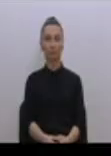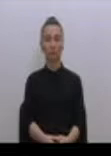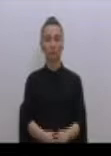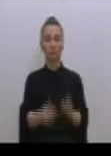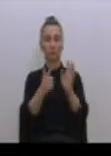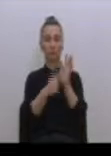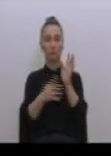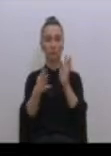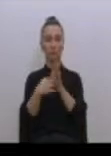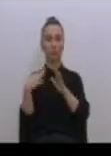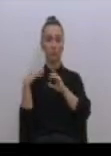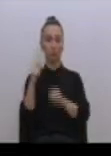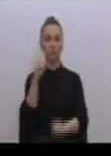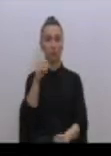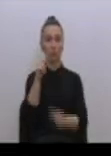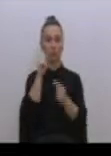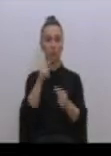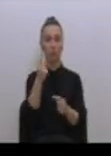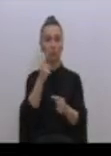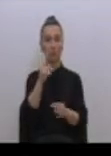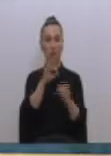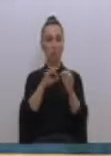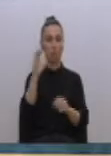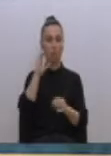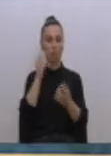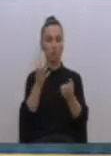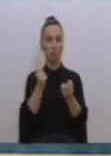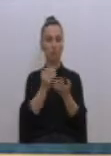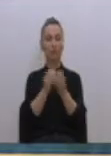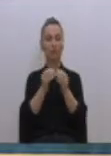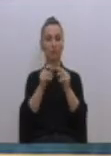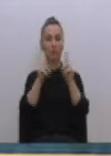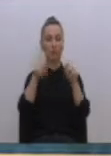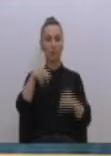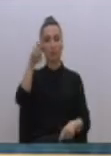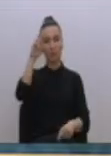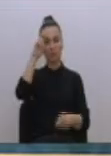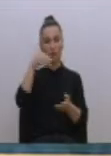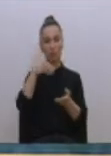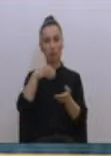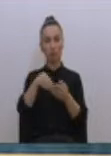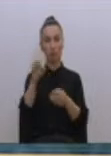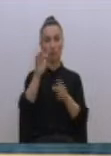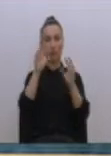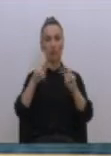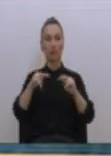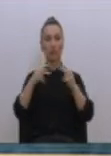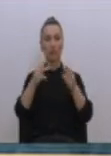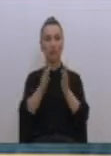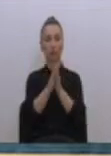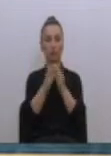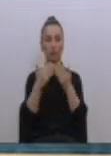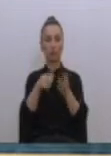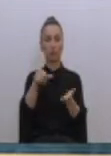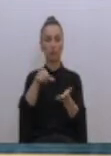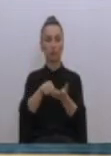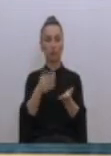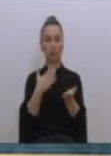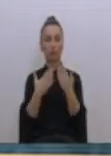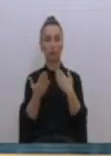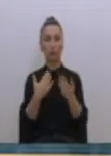Samozat Schlamet i-am ochrenul ulici na Audegi, proiectul Privilei Mosmet Mirabuli. Am o epacheci sa ajutat dat se voleva și sau canonul stilul Privilei Mosmet, tot ce a tot cancescus